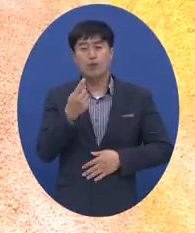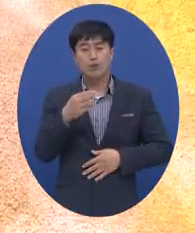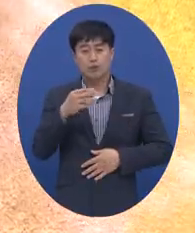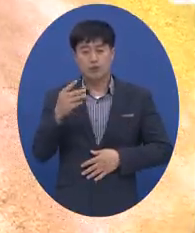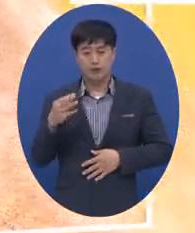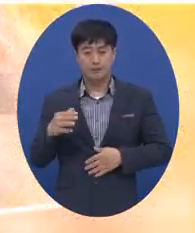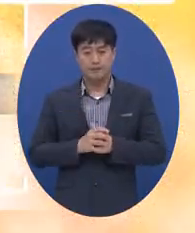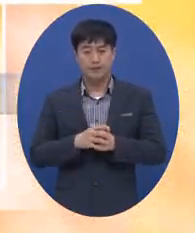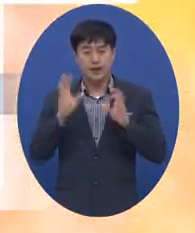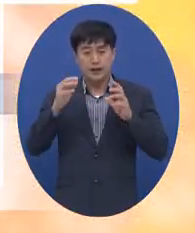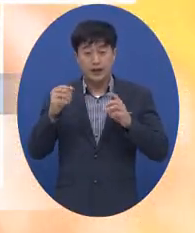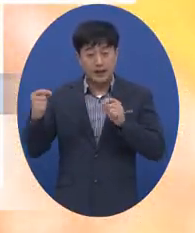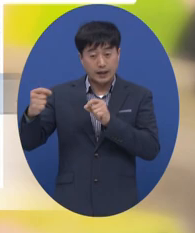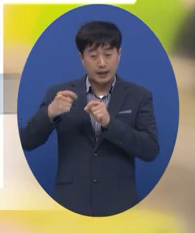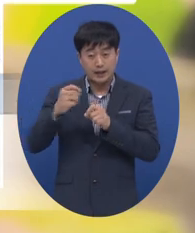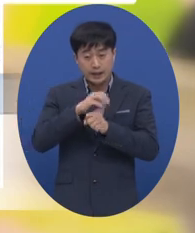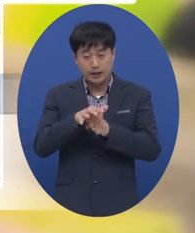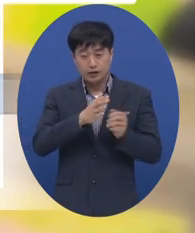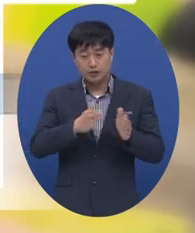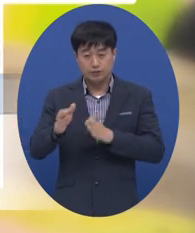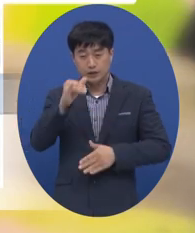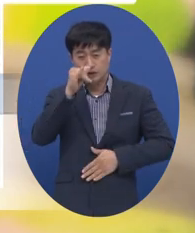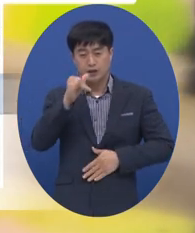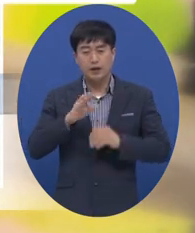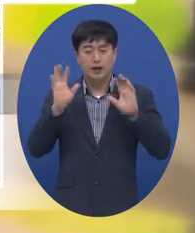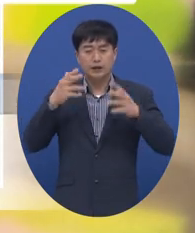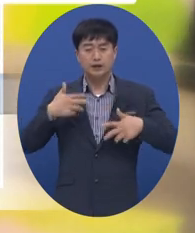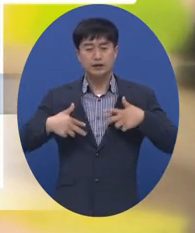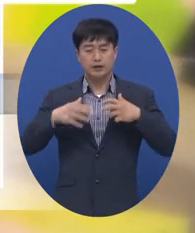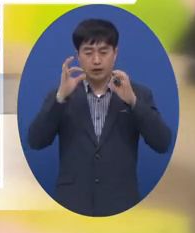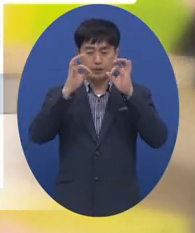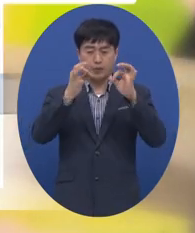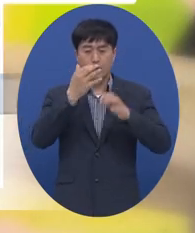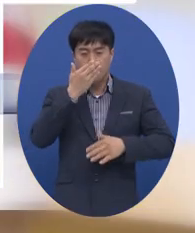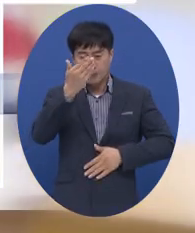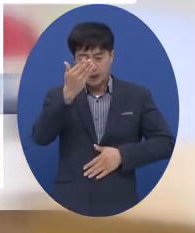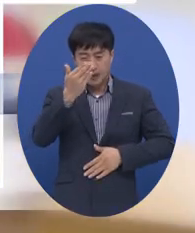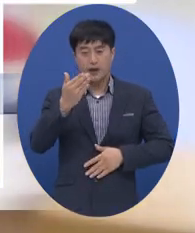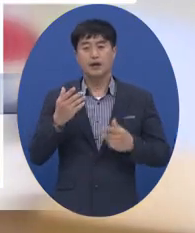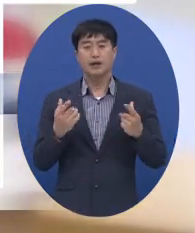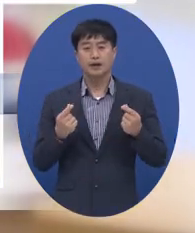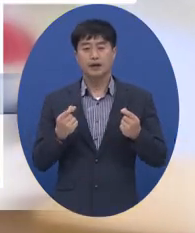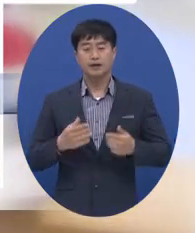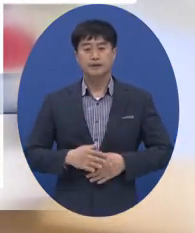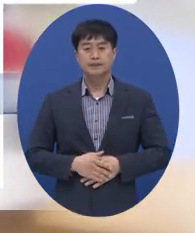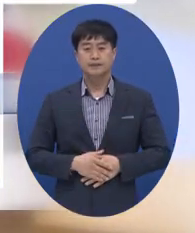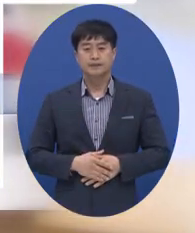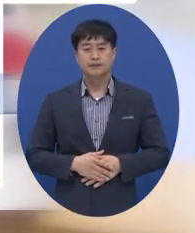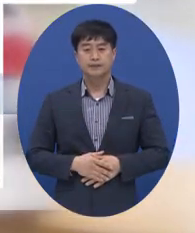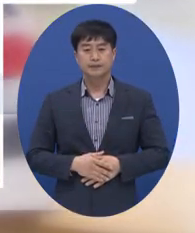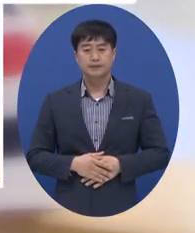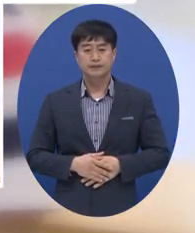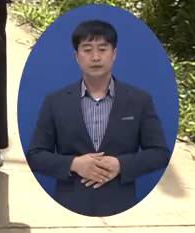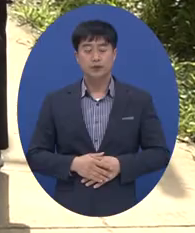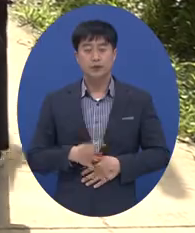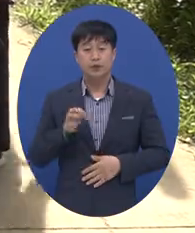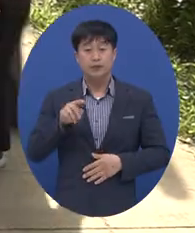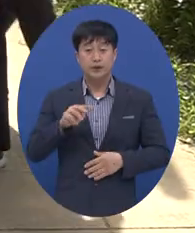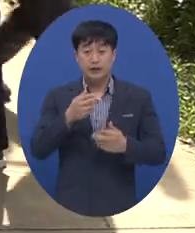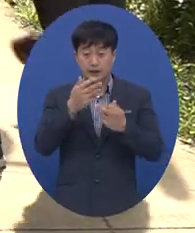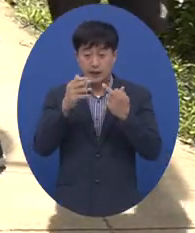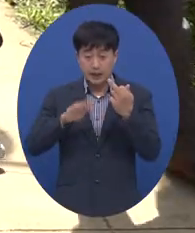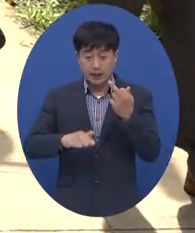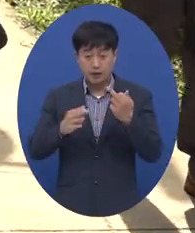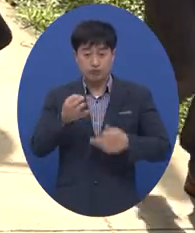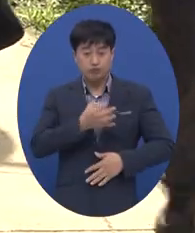입니다 아이들한테 접근할 수 있게 좀 다양하게 젊 준비가 되어있어서 아이들이 즐겁게 볼 수 있었던 것 같아요